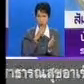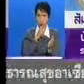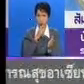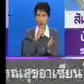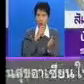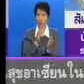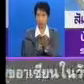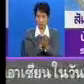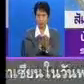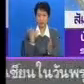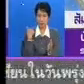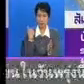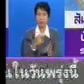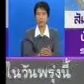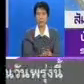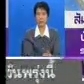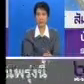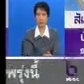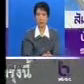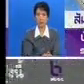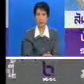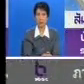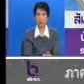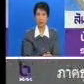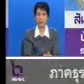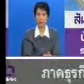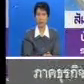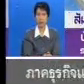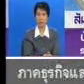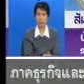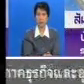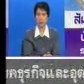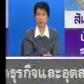ชุดนี้ด้วยเหรอฮะ ใช่ค่ะแล้วก็จำนวนบางส่วนนะคะแต่ว่า